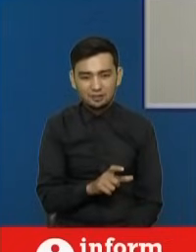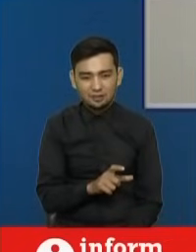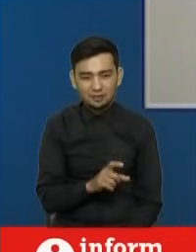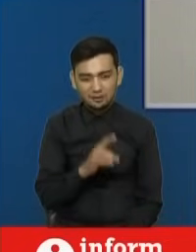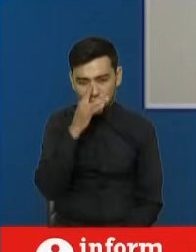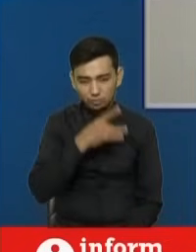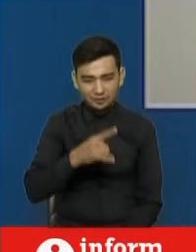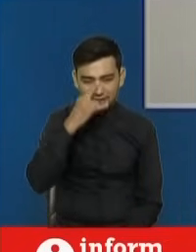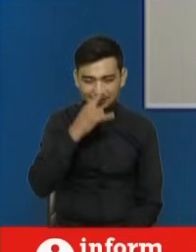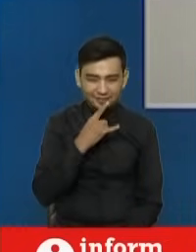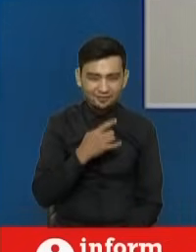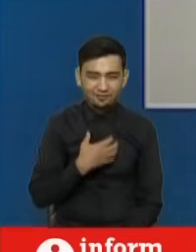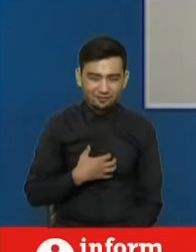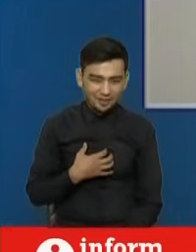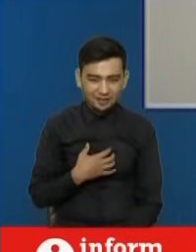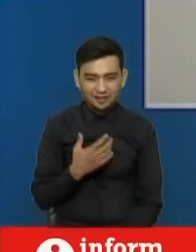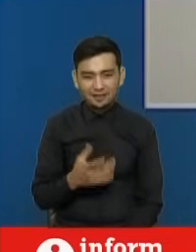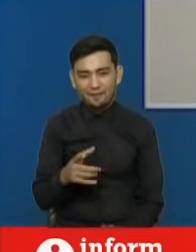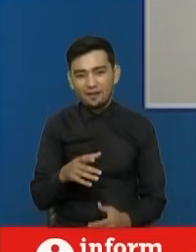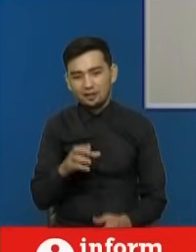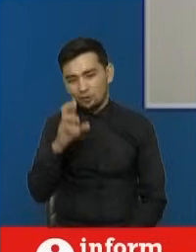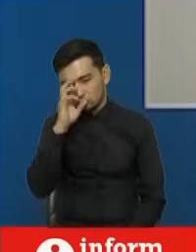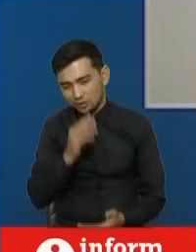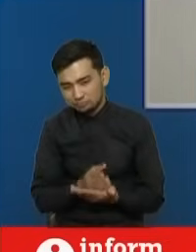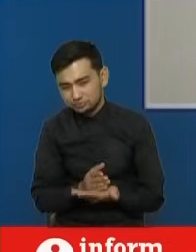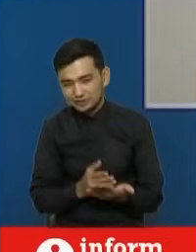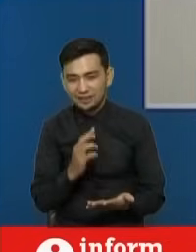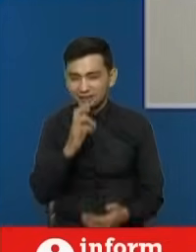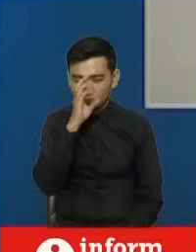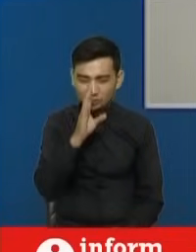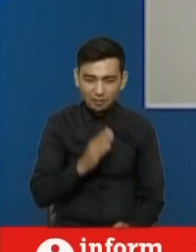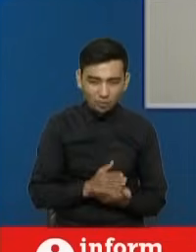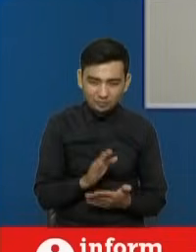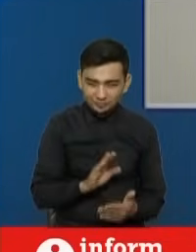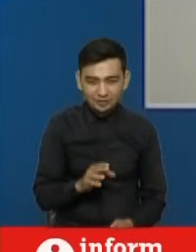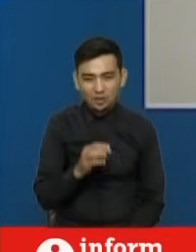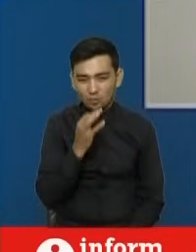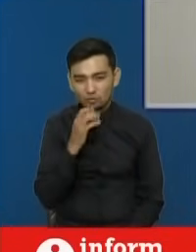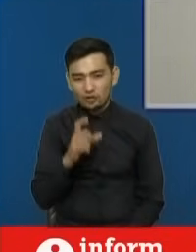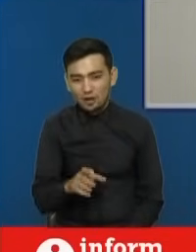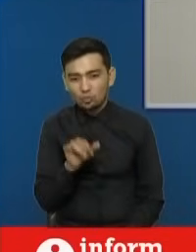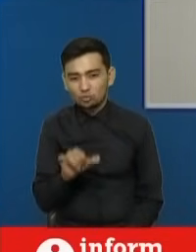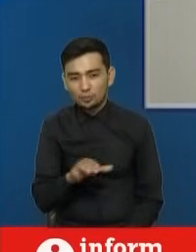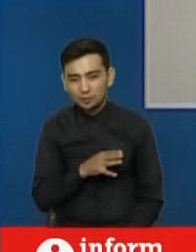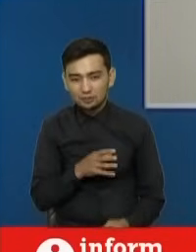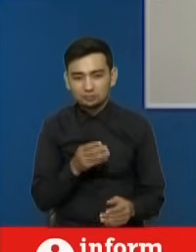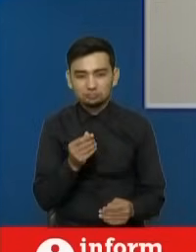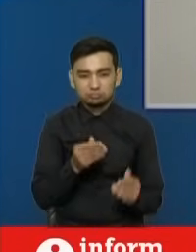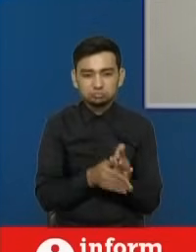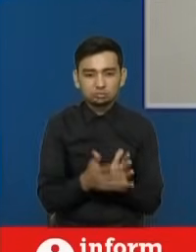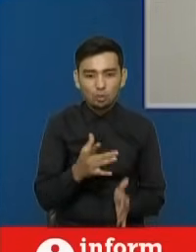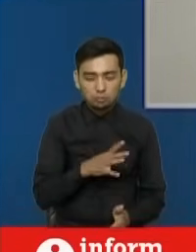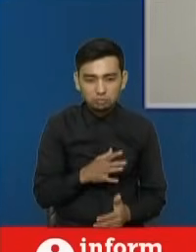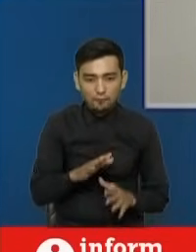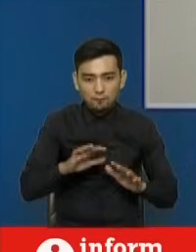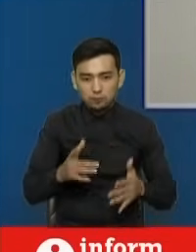Республики Казахстан, неважно, чиновник, не чиновник, будет, когда у него расходы вдруг